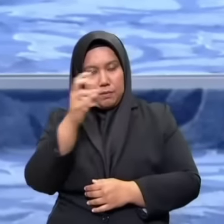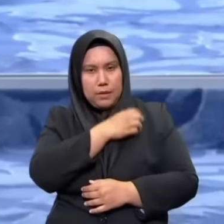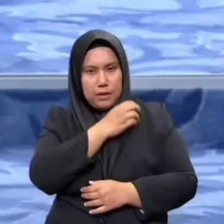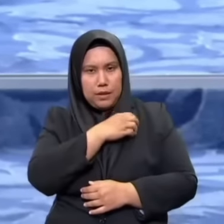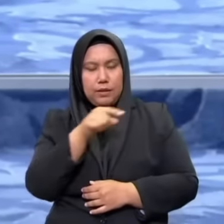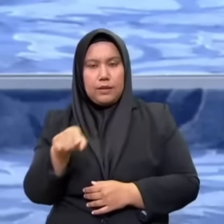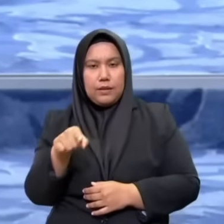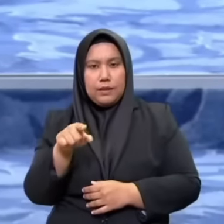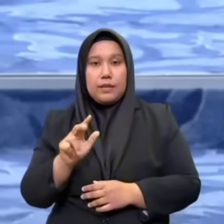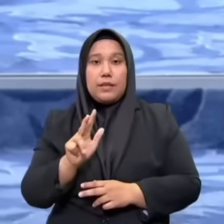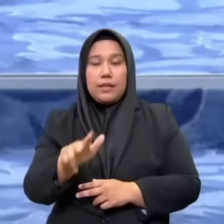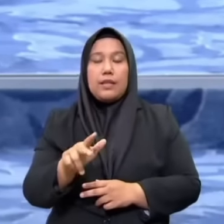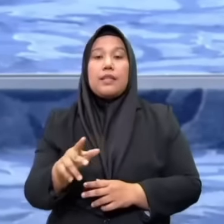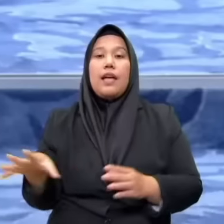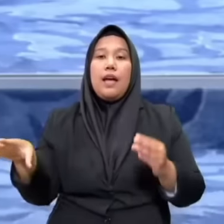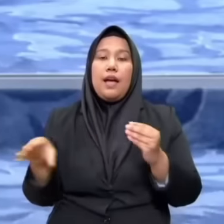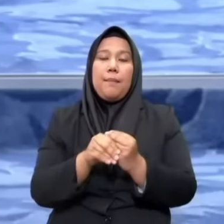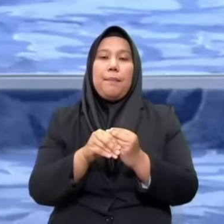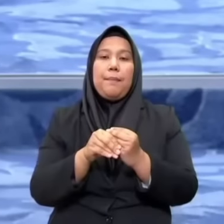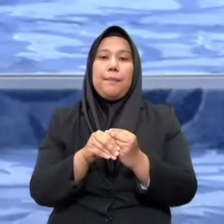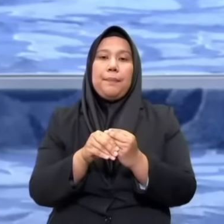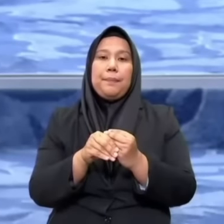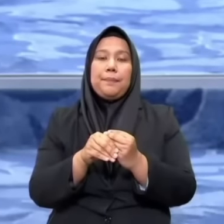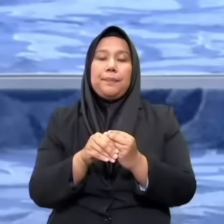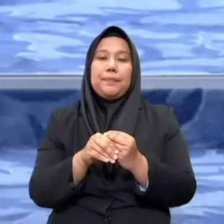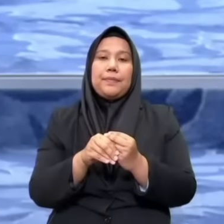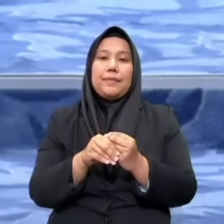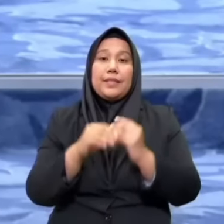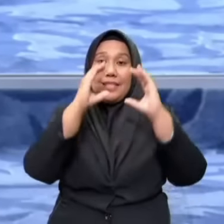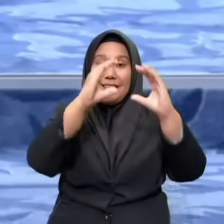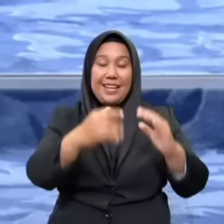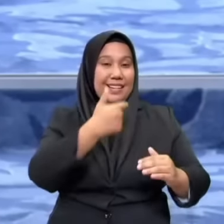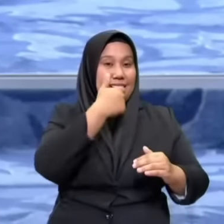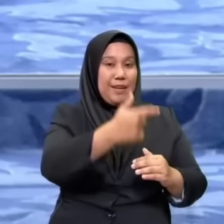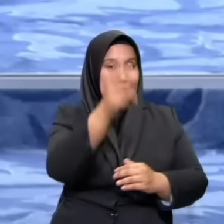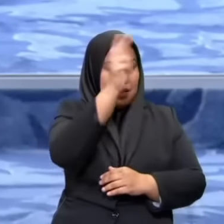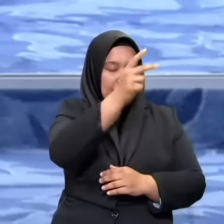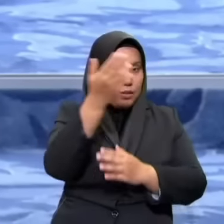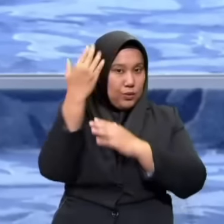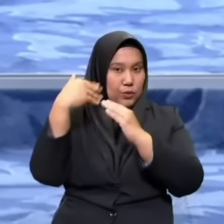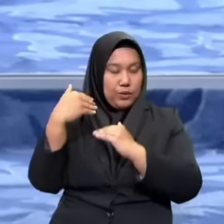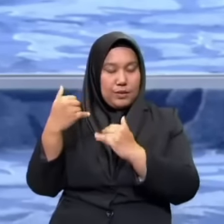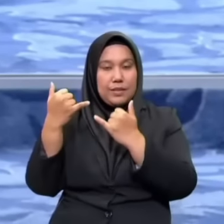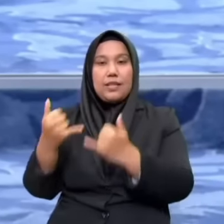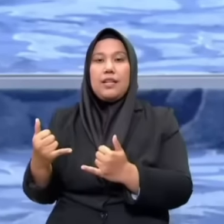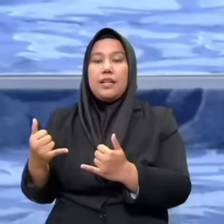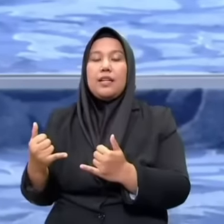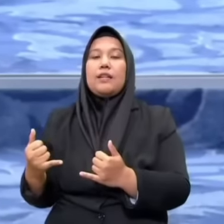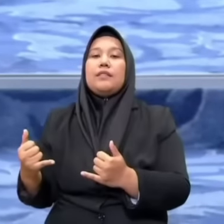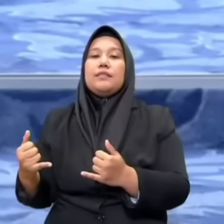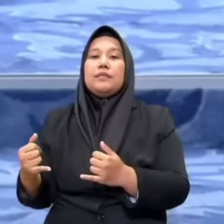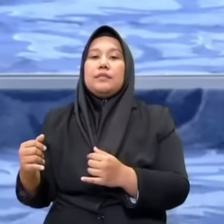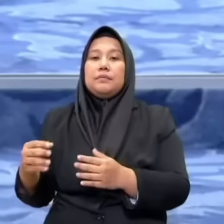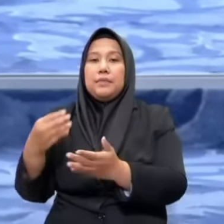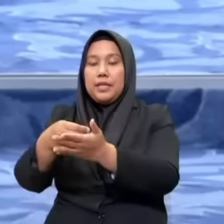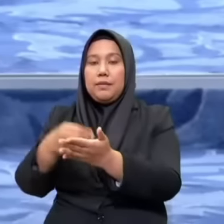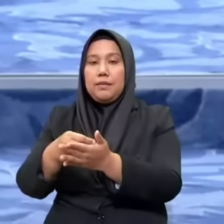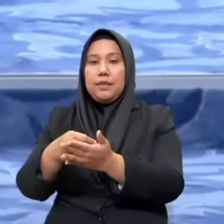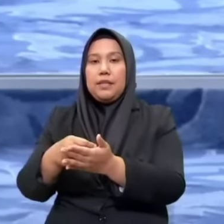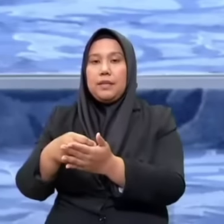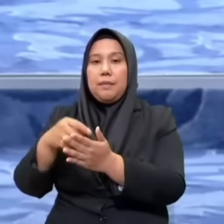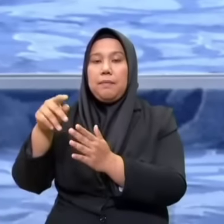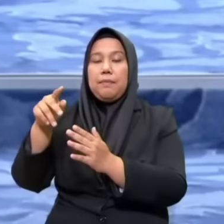kita lakukan. Dan kita pindah daripada pendekatan lama yang kerajaan dulu buat kepada pendapatan per kapita. Berdasarkan maklumat